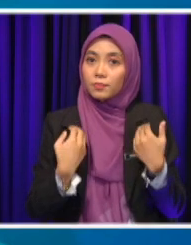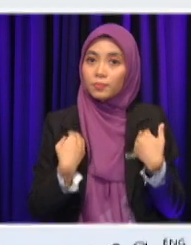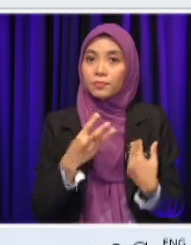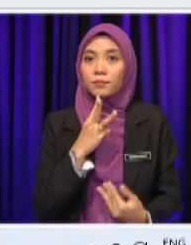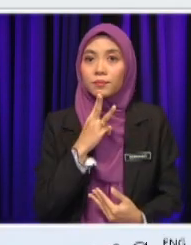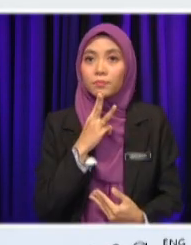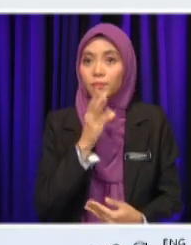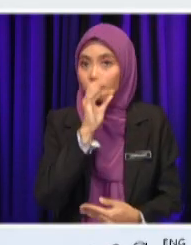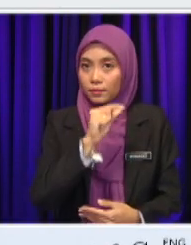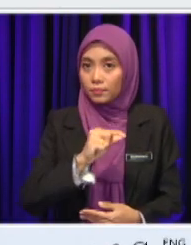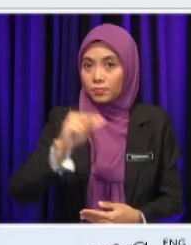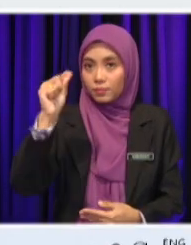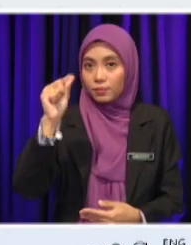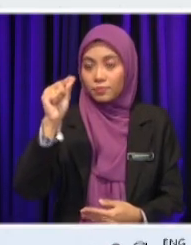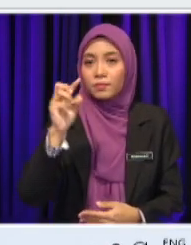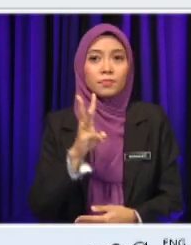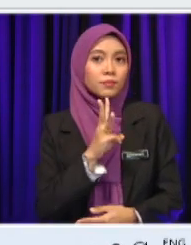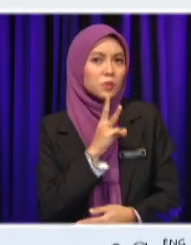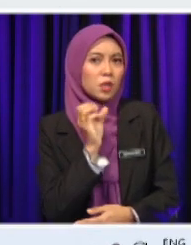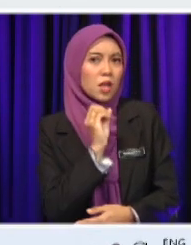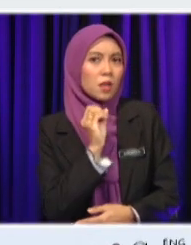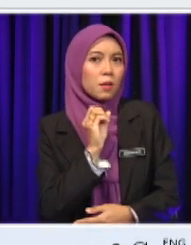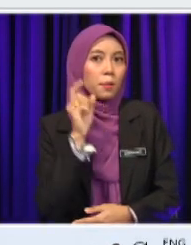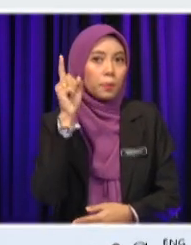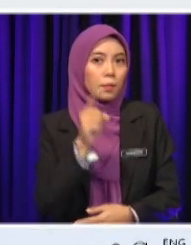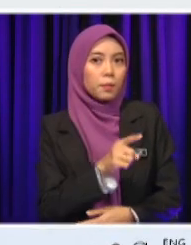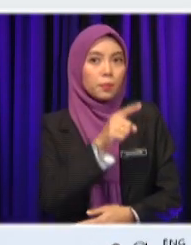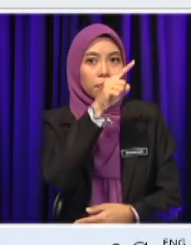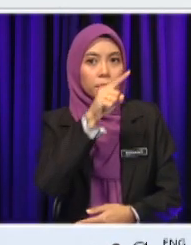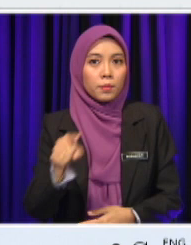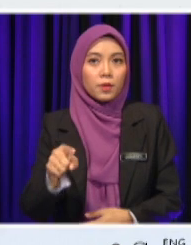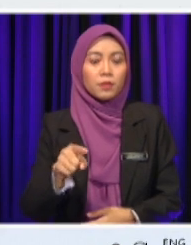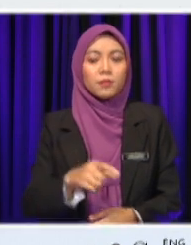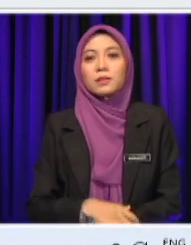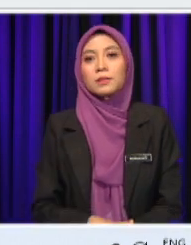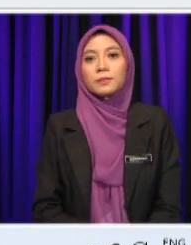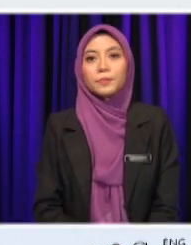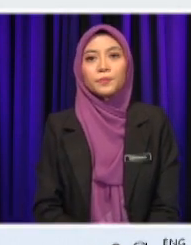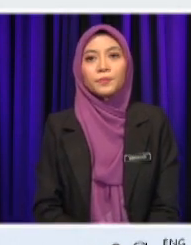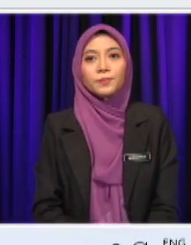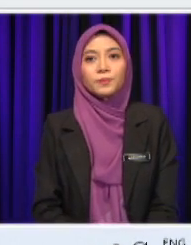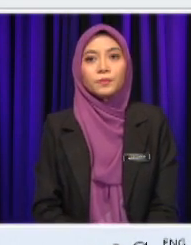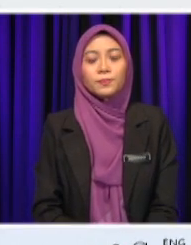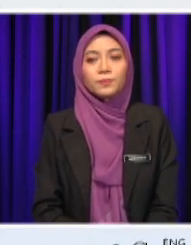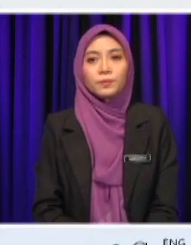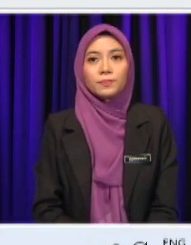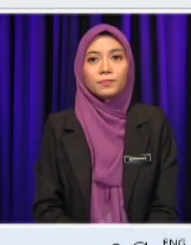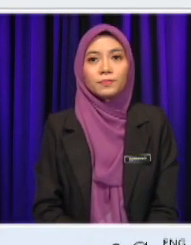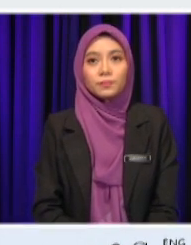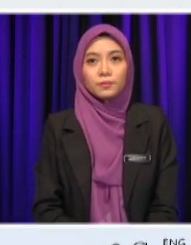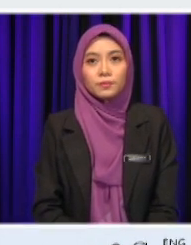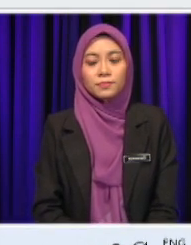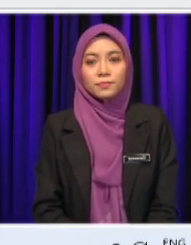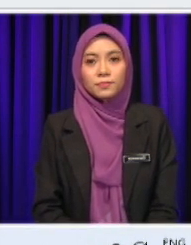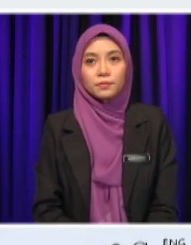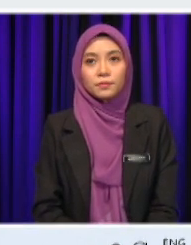air, ikon pangkah, Aiman. Dia boleh duplicate. Kita duplicate sini. Ikon pangkah kalau tak ada air. Kalau tak ada air, ikon